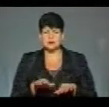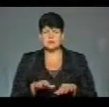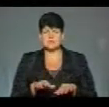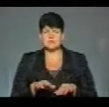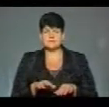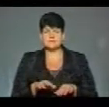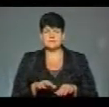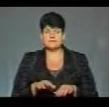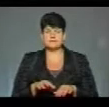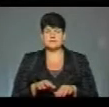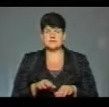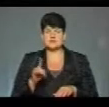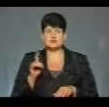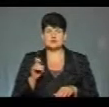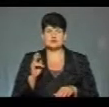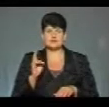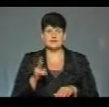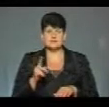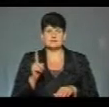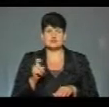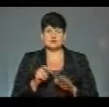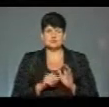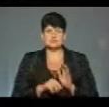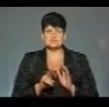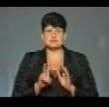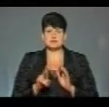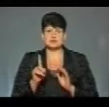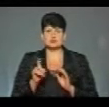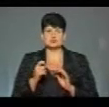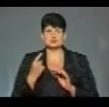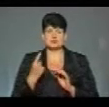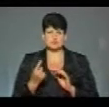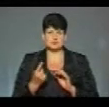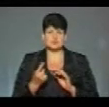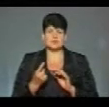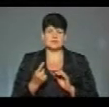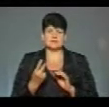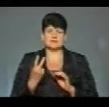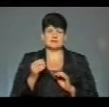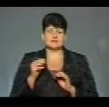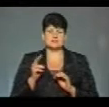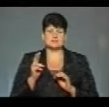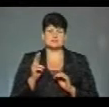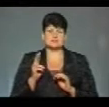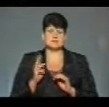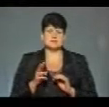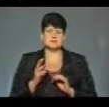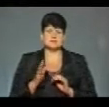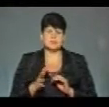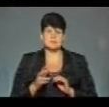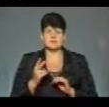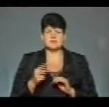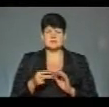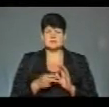номером 120, 162, 101, 2003, 25 від 27 травня 2016 року